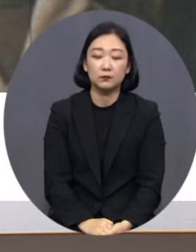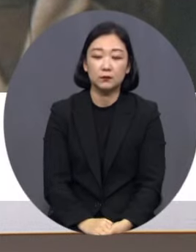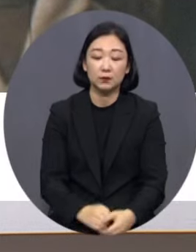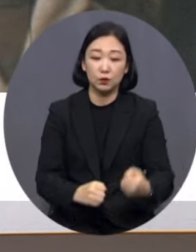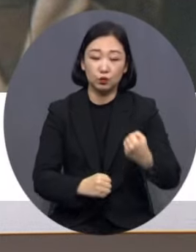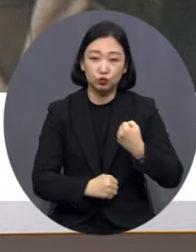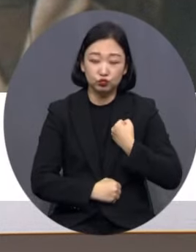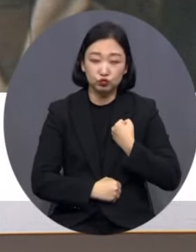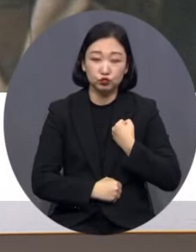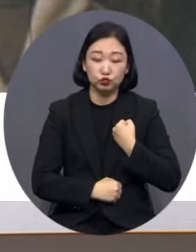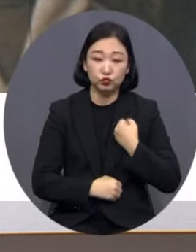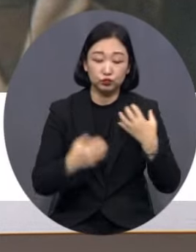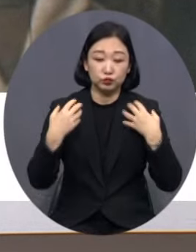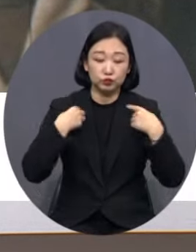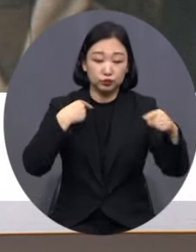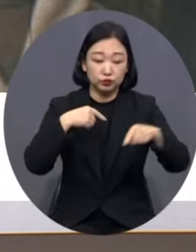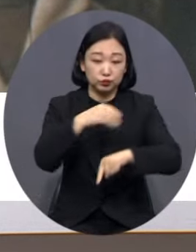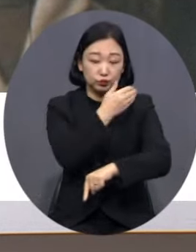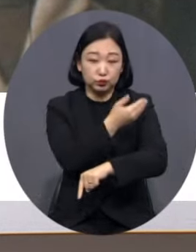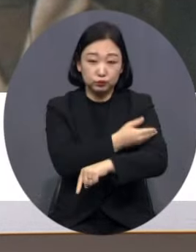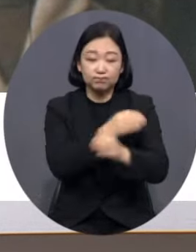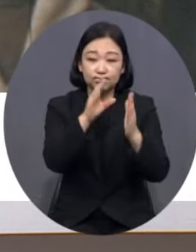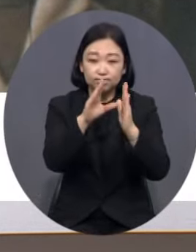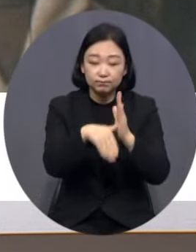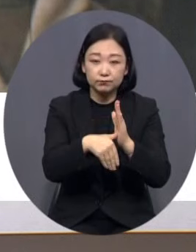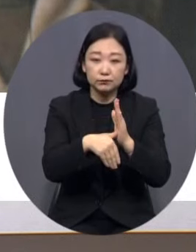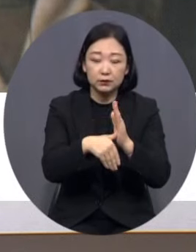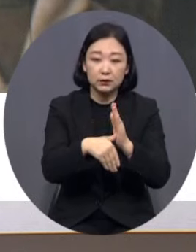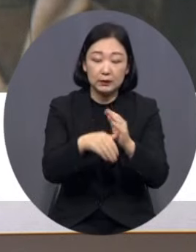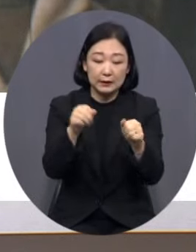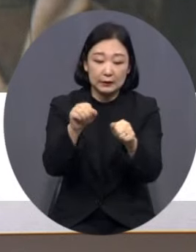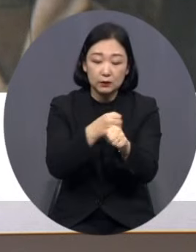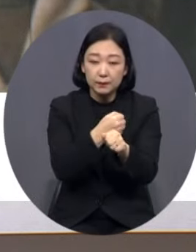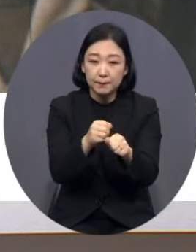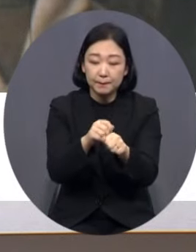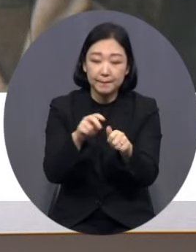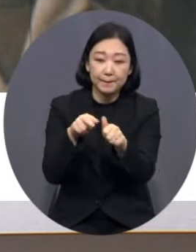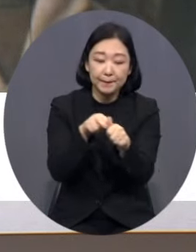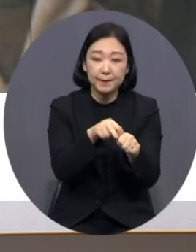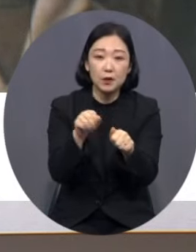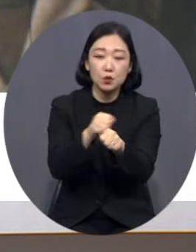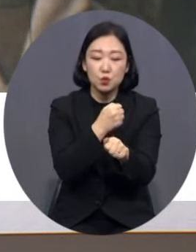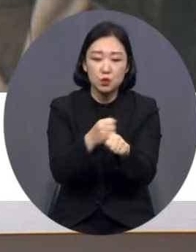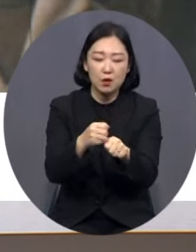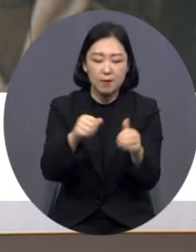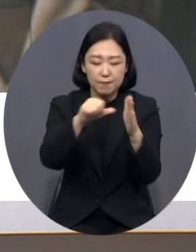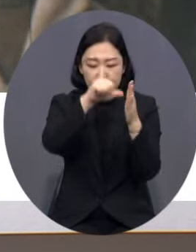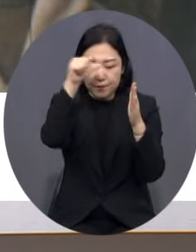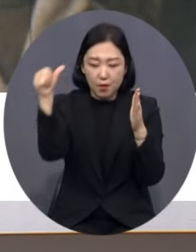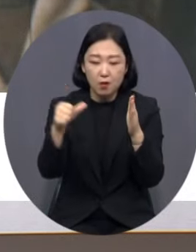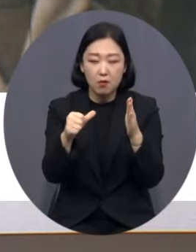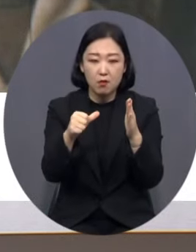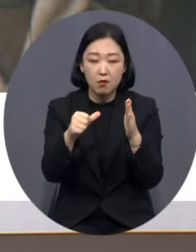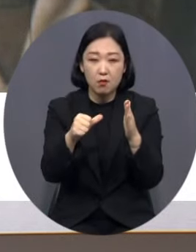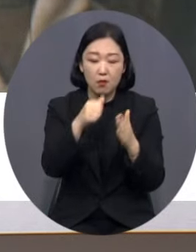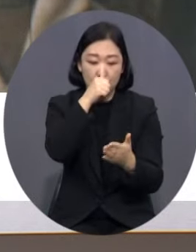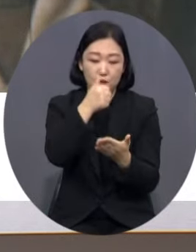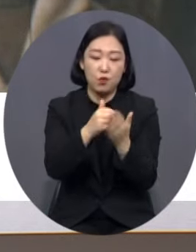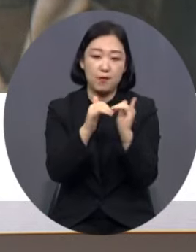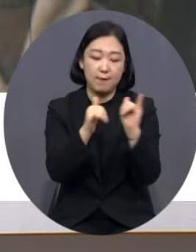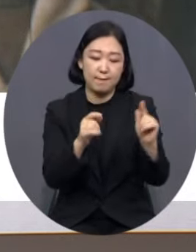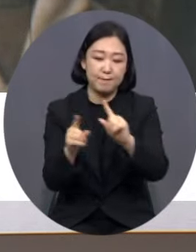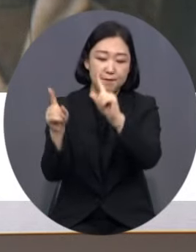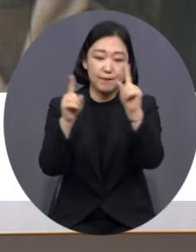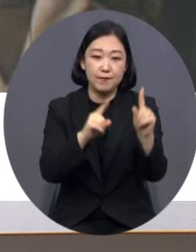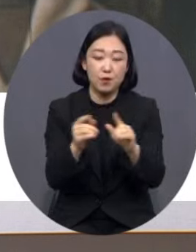군사정권 시절 김영 중학교 간첩 조작 사건의 연루되이 평생을 전과자로 살았던고 한삼